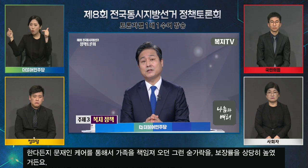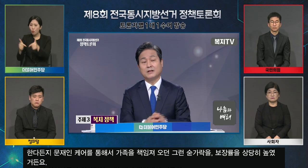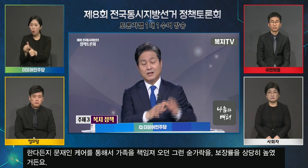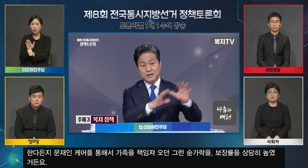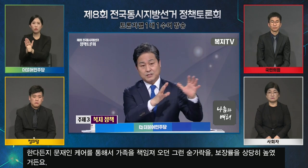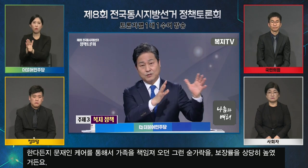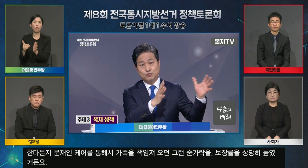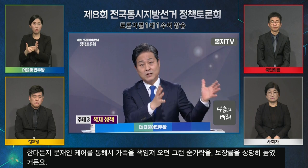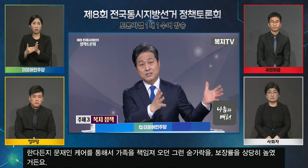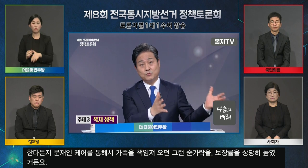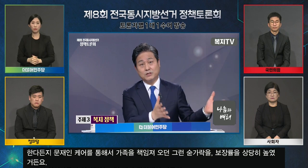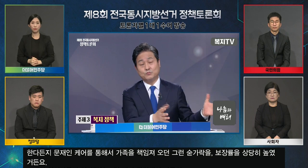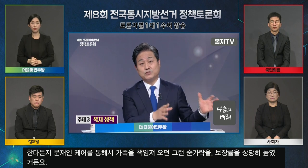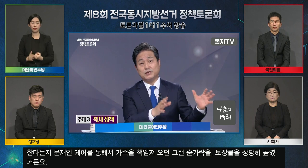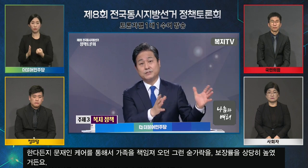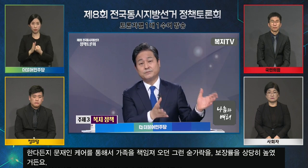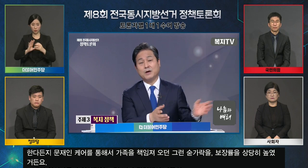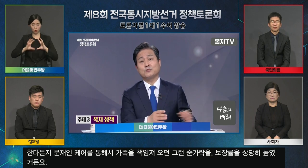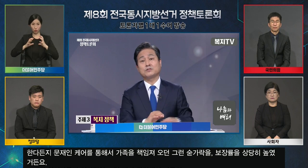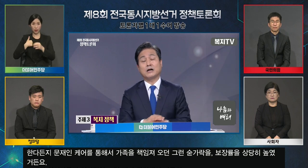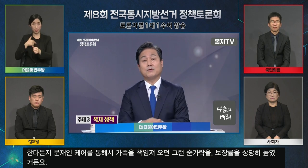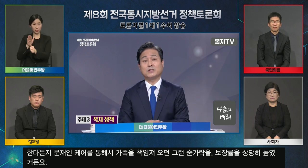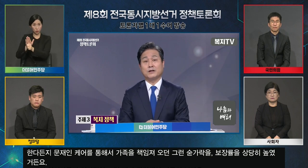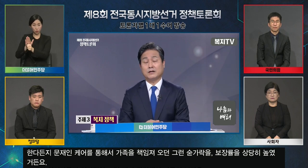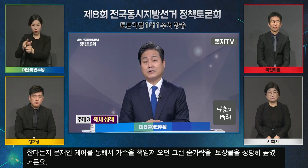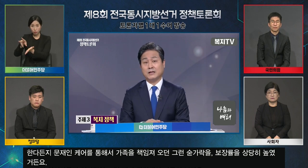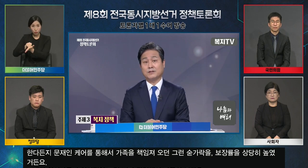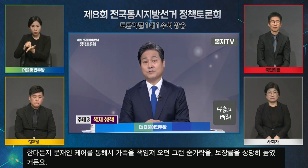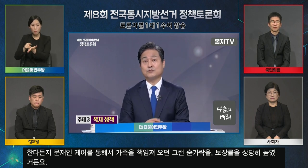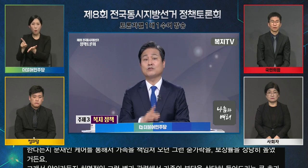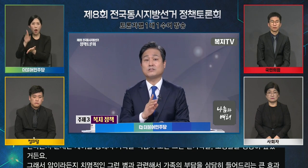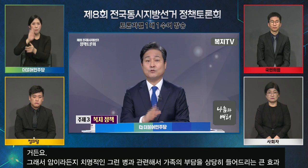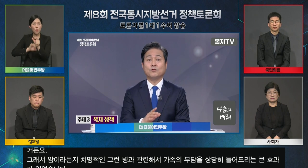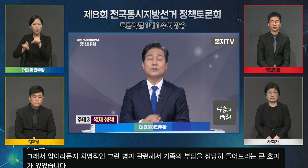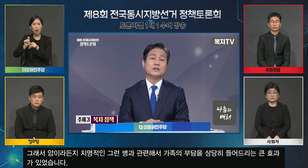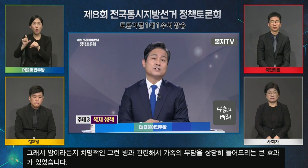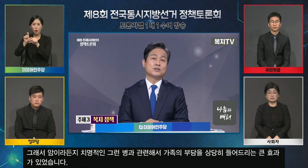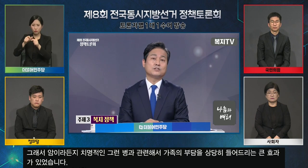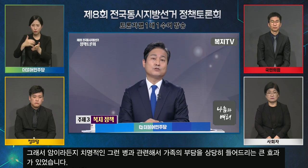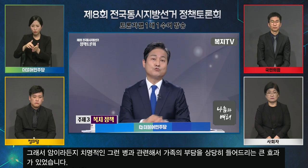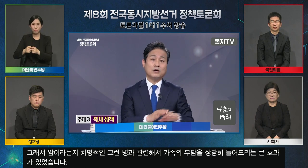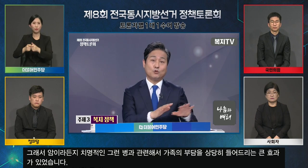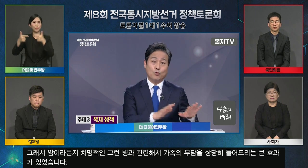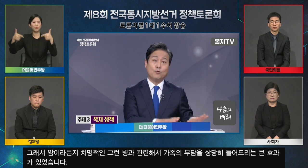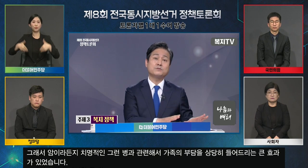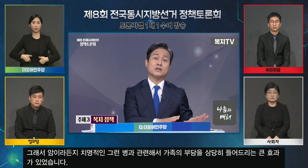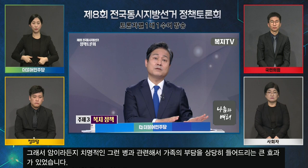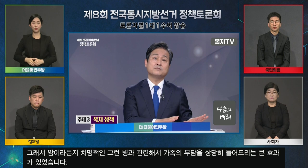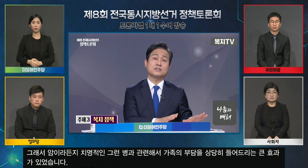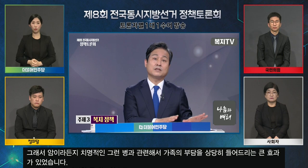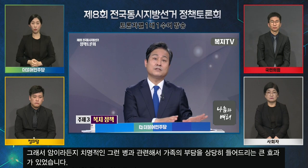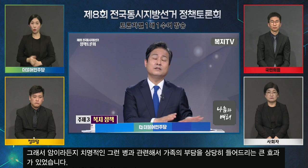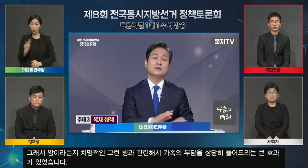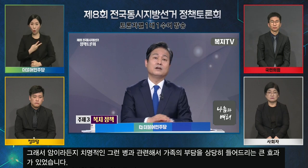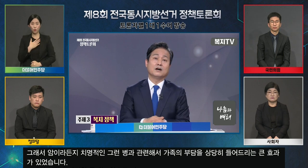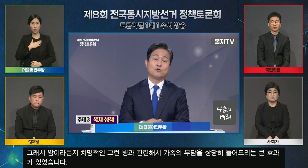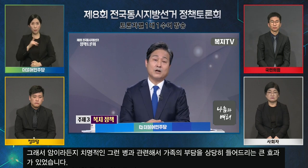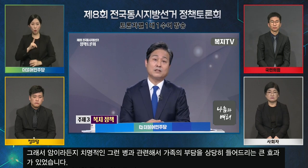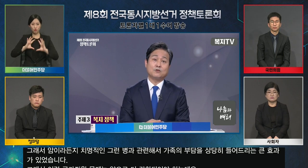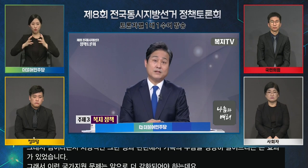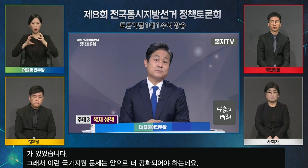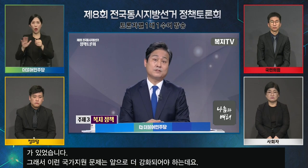있었습니다. 그래서 이런 국가 지원 문제는 앞으로도 더 강화되어야 하는데요. 그중에서도 저희들은 국가 돌봄 책임제를